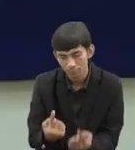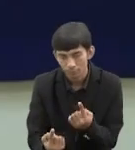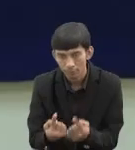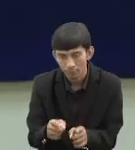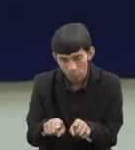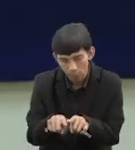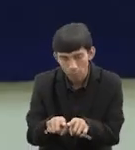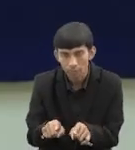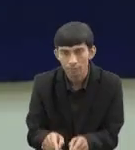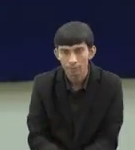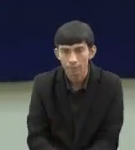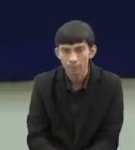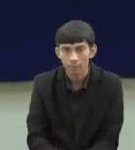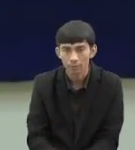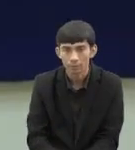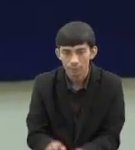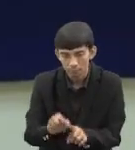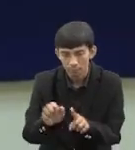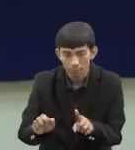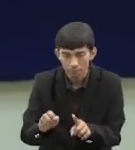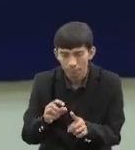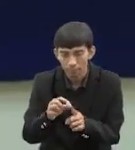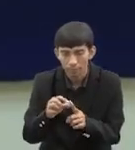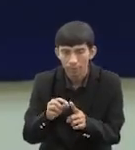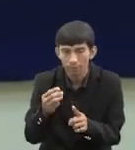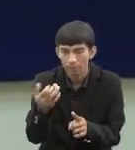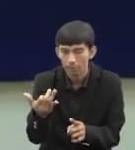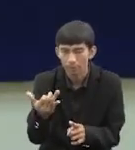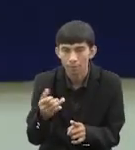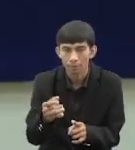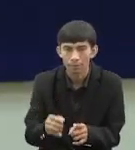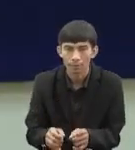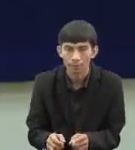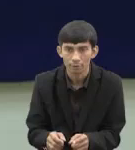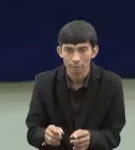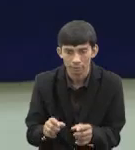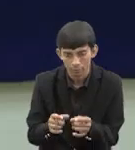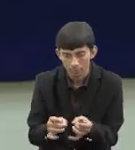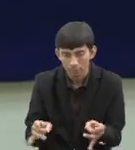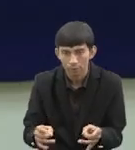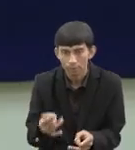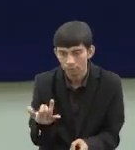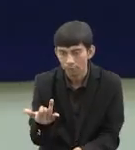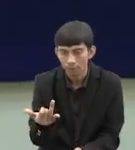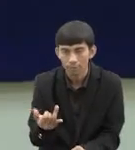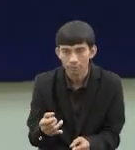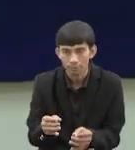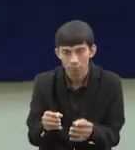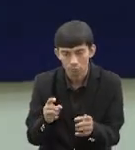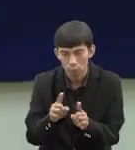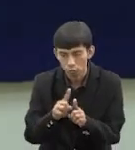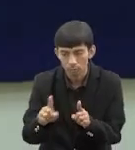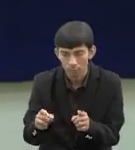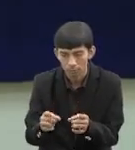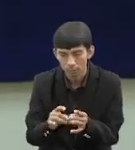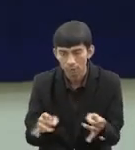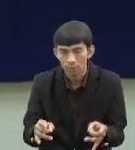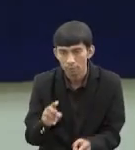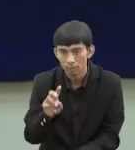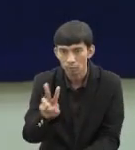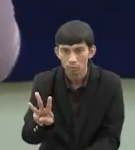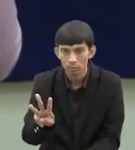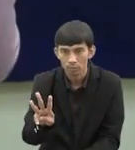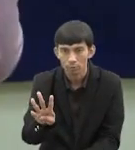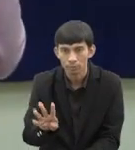câu tiên mở được khi nào có chấm nắp chuôn bảo biệt làm pì nấy chiêng tì bầm pì chuôn chấm môi nắng chiêng tì buồn